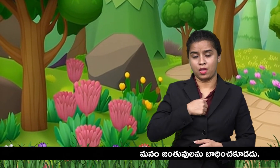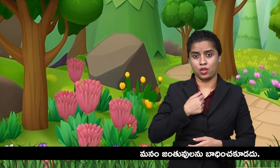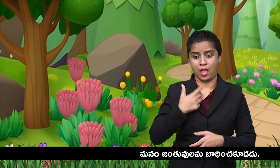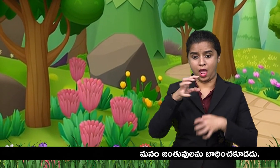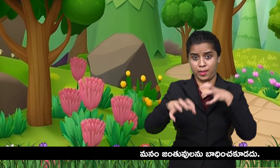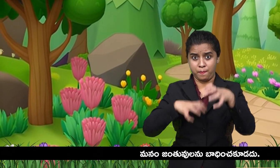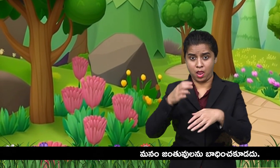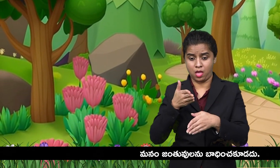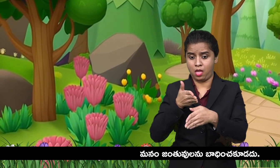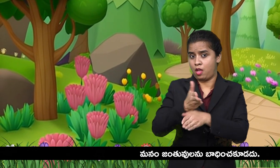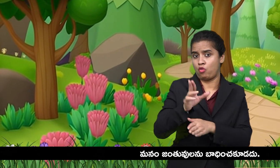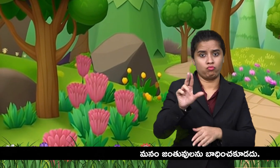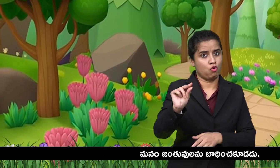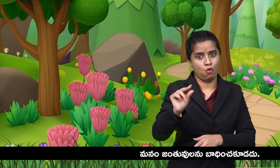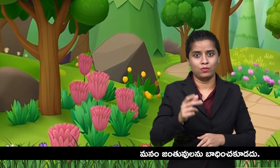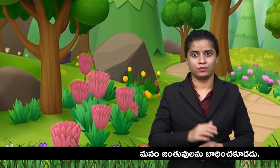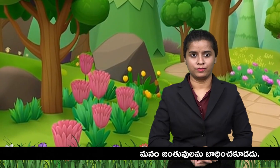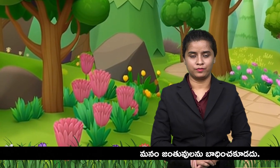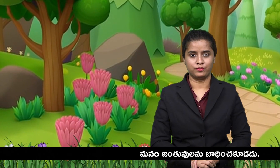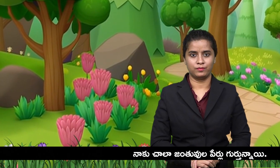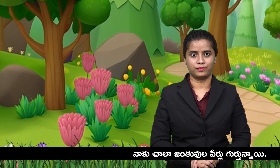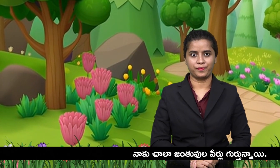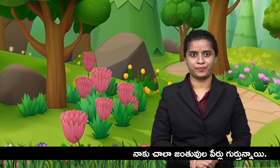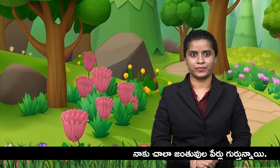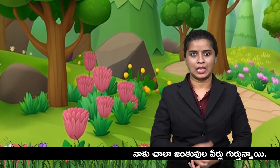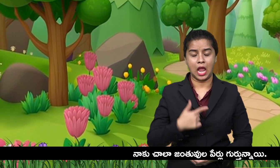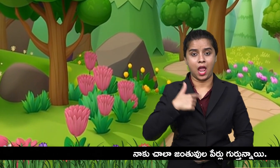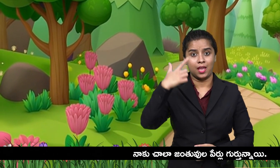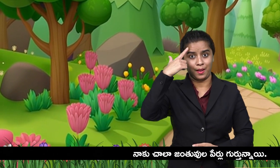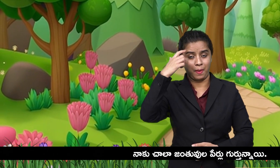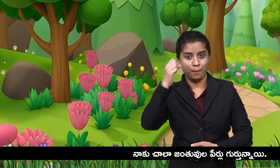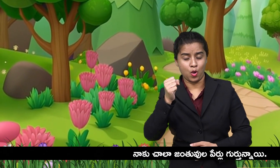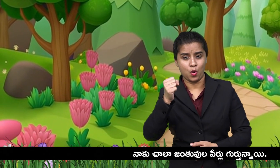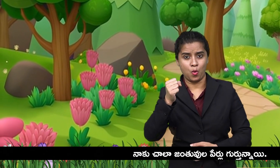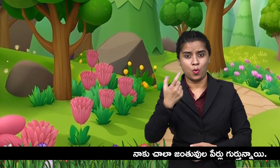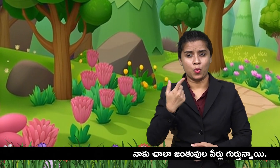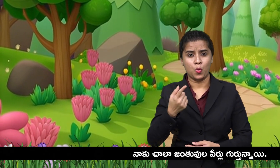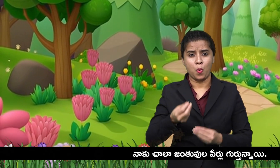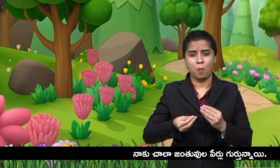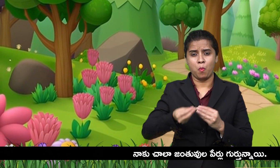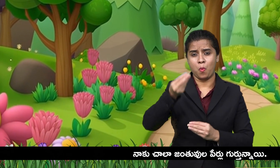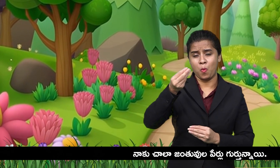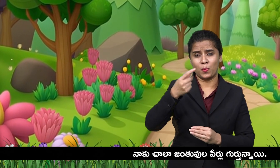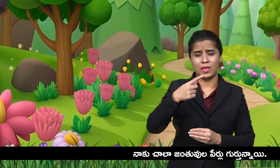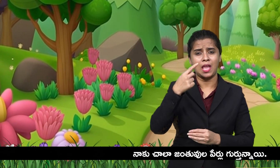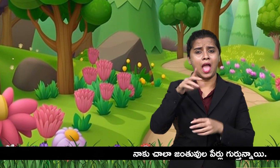మనం జంతువులను బాధించకూడదు. నాకు చాలా జంతువుల పేర్లు గుర్తున్నాయి.